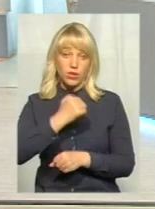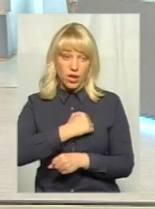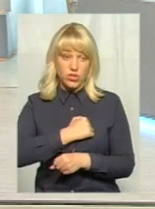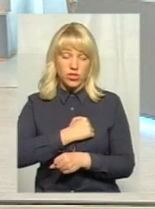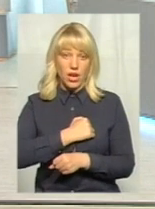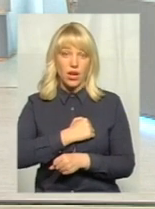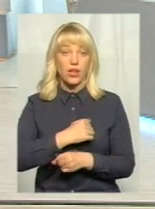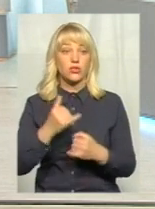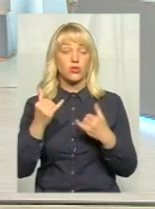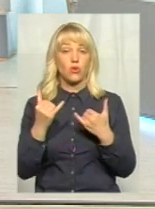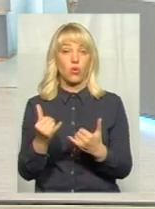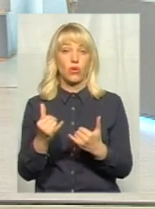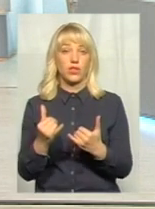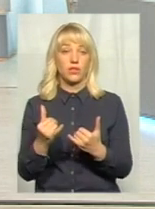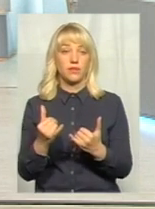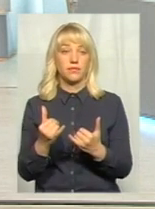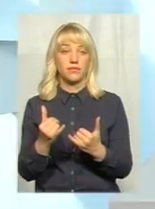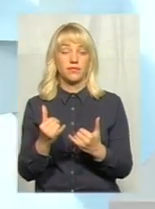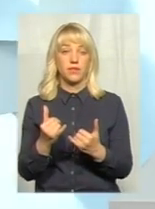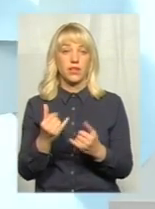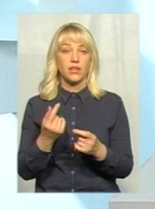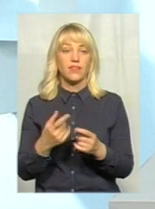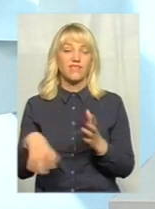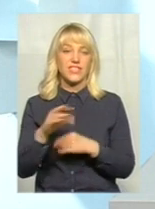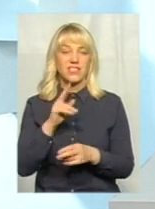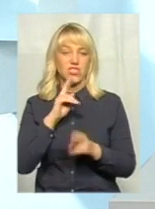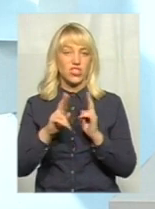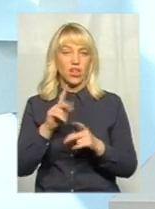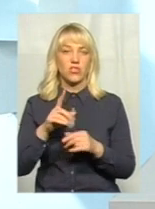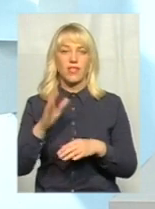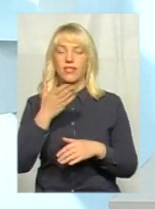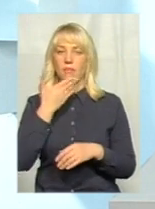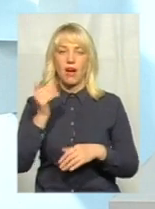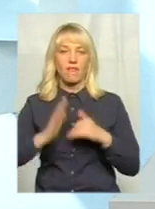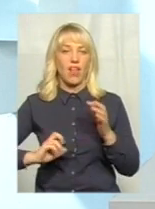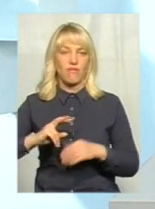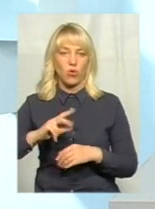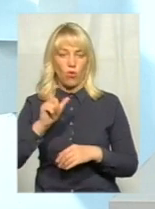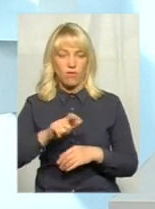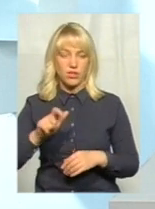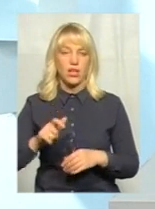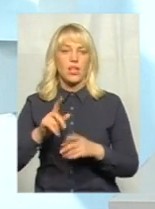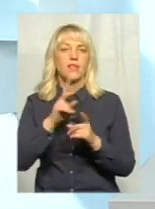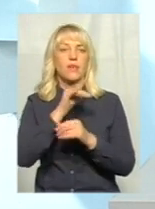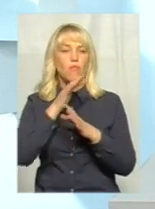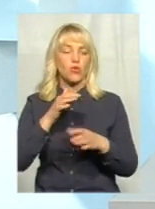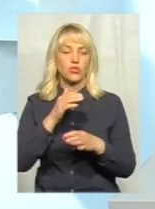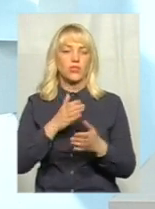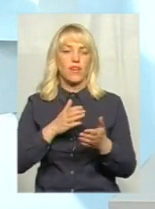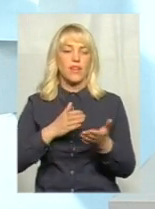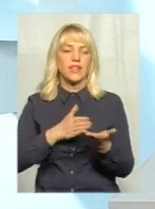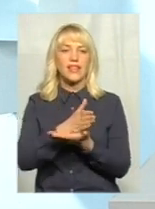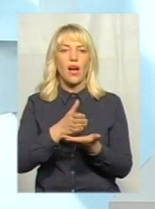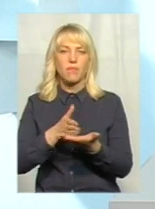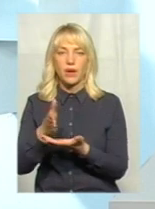сьогодні все ж таки всі жаліються, що там некваліфіковані працівники, не можуть виконувати тих напрямків.